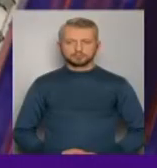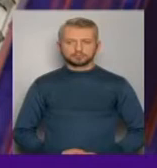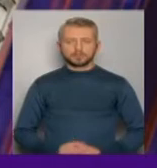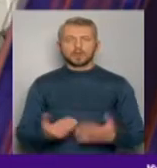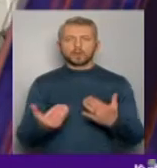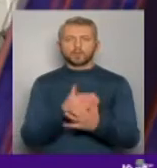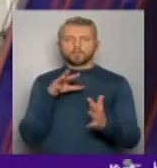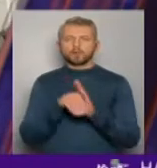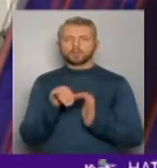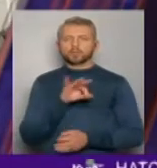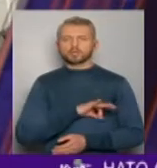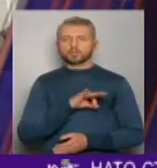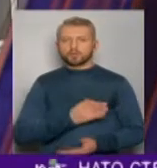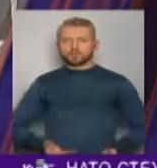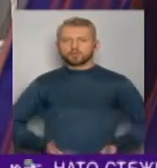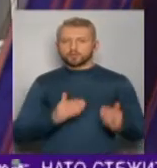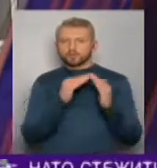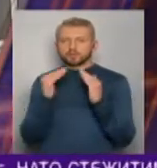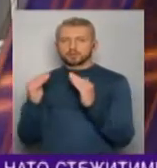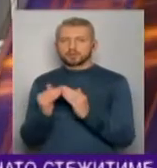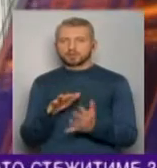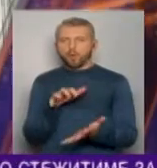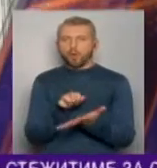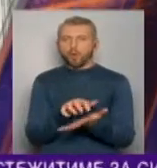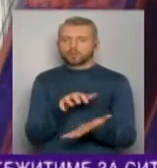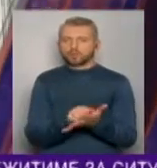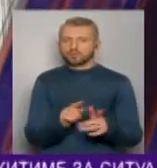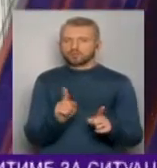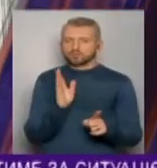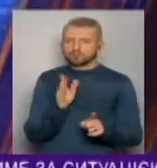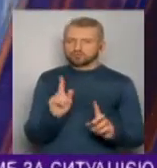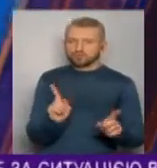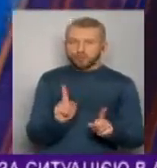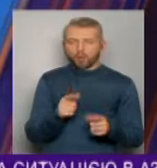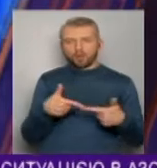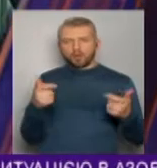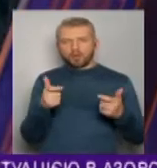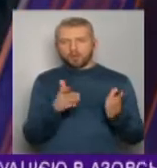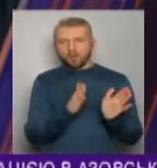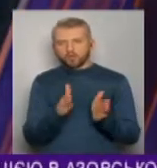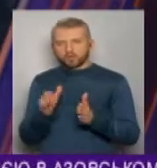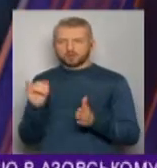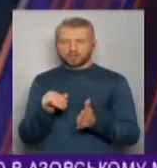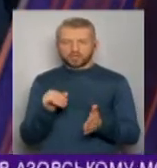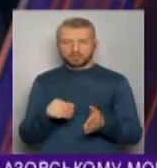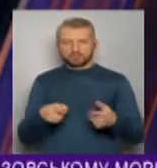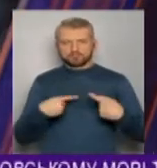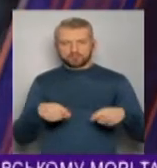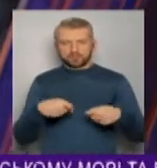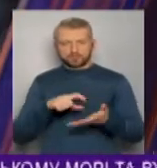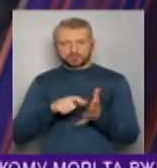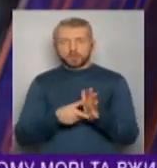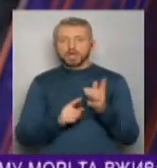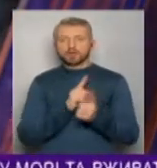Нововведення у користуванні житловим фондом. Що буде з орендою, хостелами і ринком житла? Реформування профосвіти.